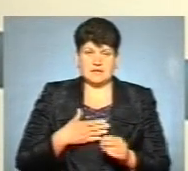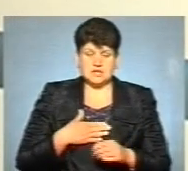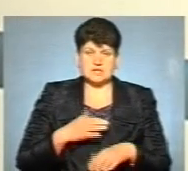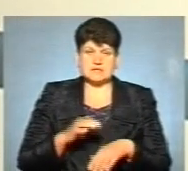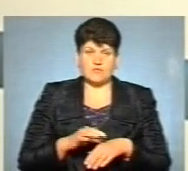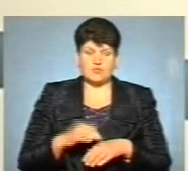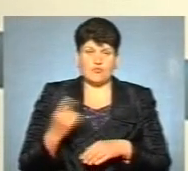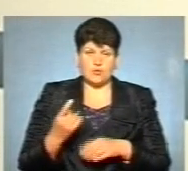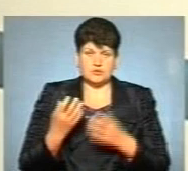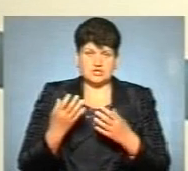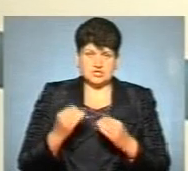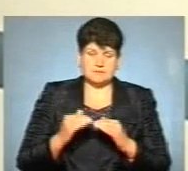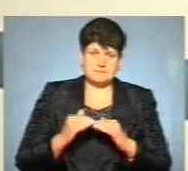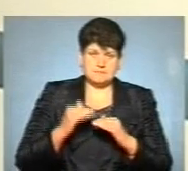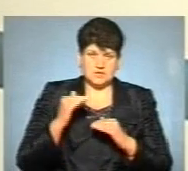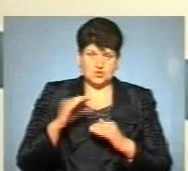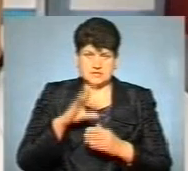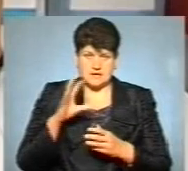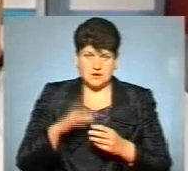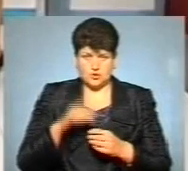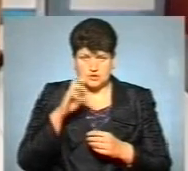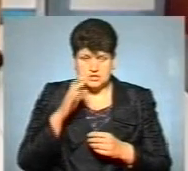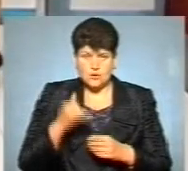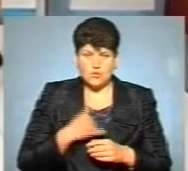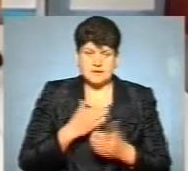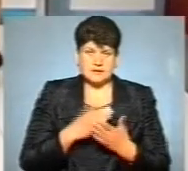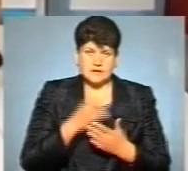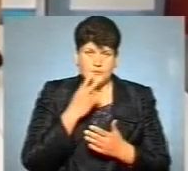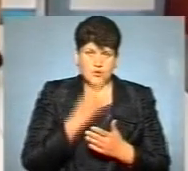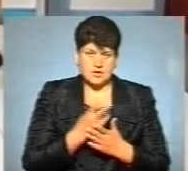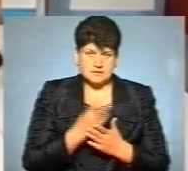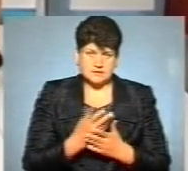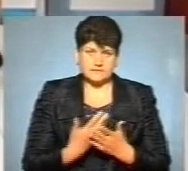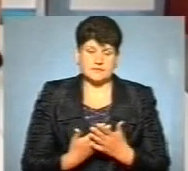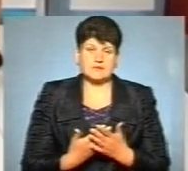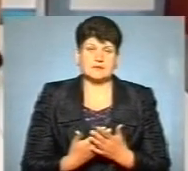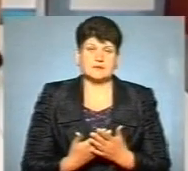захворюваність в області ще перевищує загальну державну. Ось в мене тут є показники. Якщо